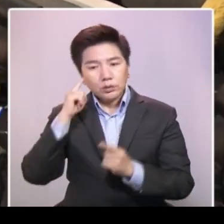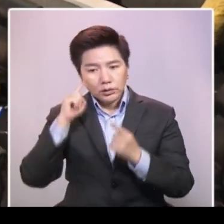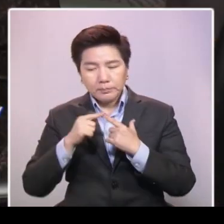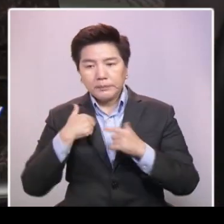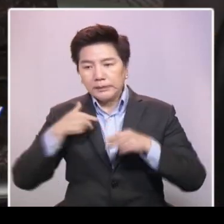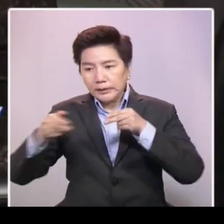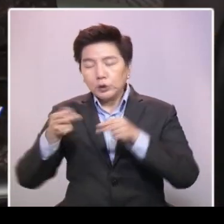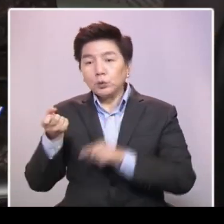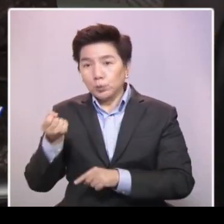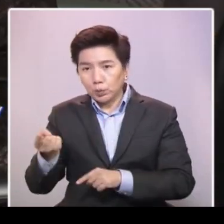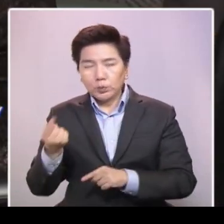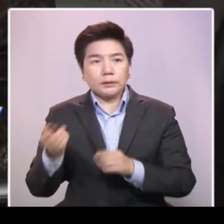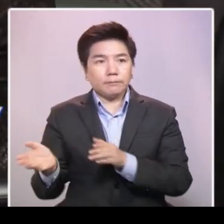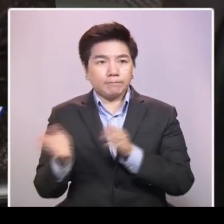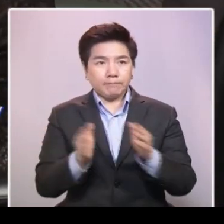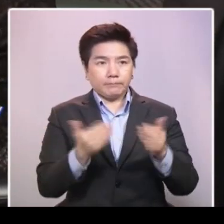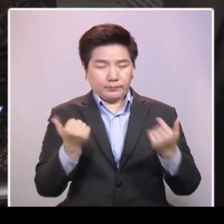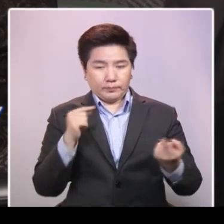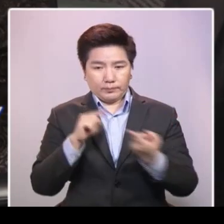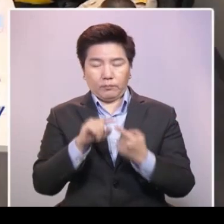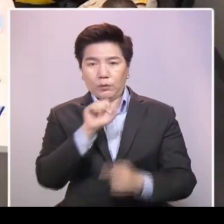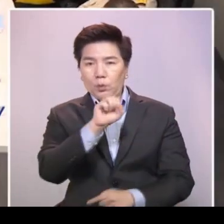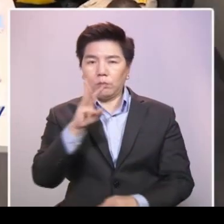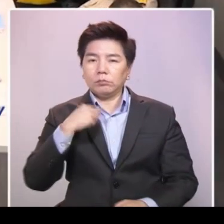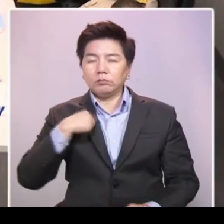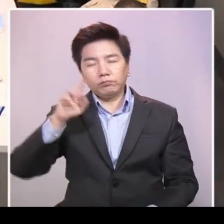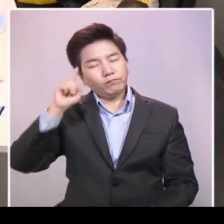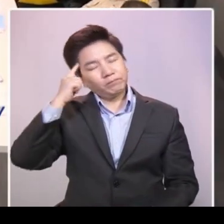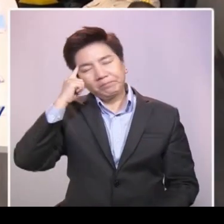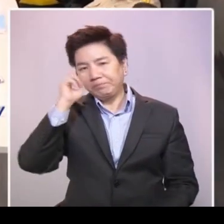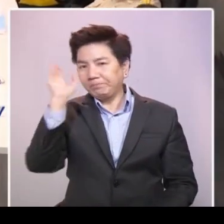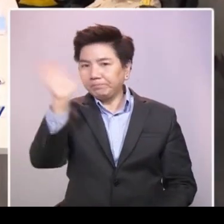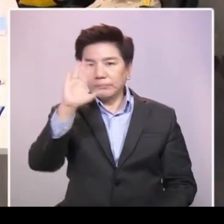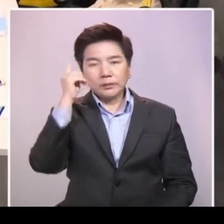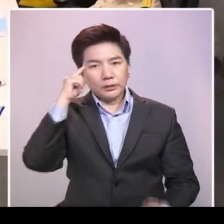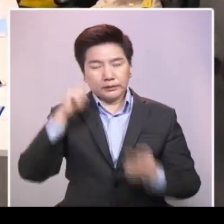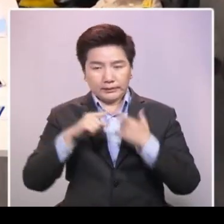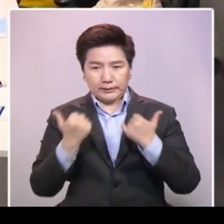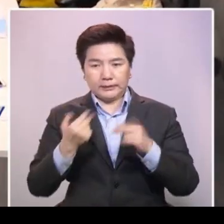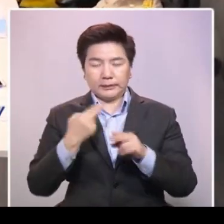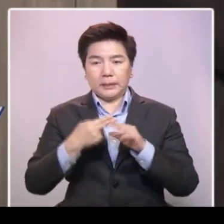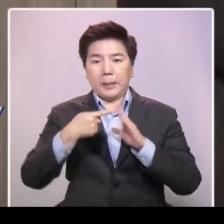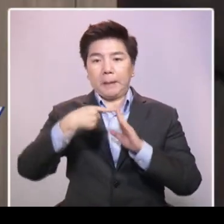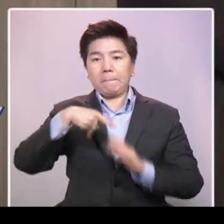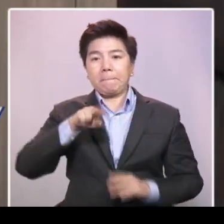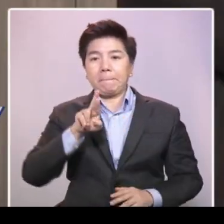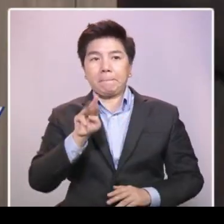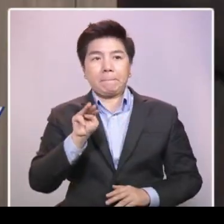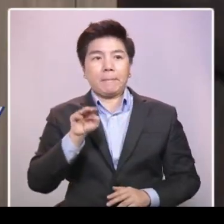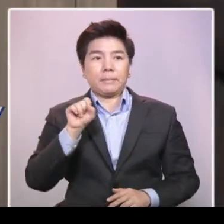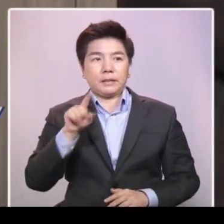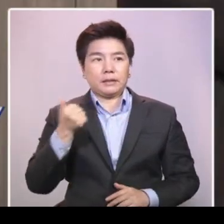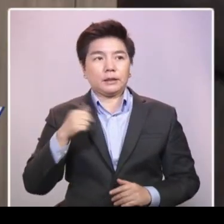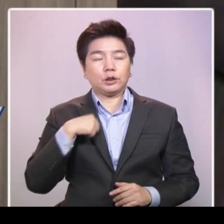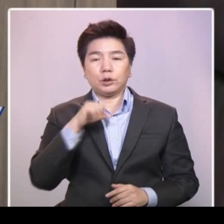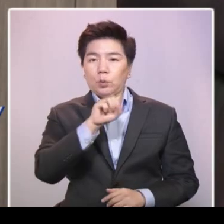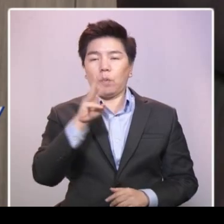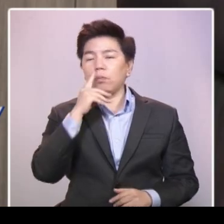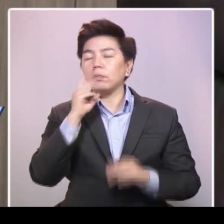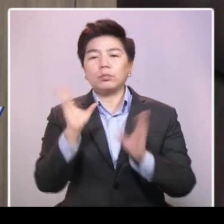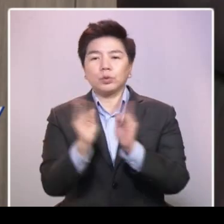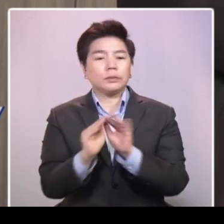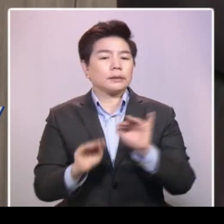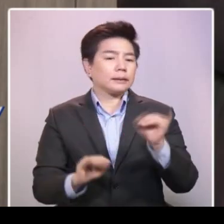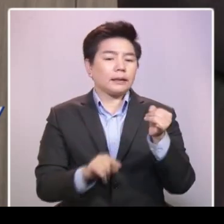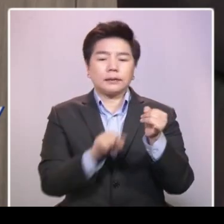จะมีการถ่ายทอดสดด้วยแต่อย่างไรก็ตามค่ะสวบางส่วนนั้นไม่เห็นด้วยค่ะอย่างเช่นนายแพทย์เปรมศักดิ์เเพียยุระสวเสนอให้ประชุม